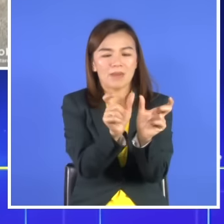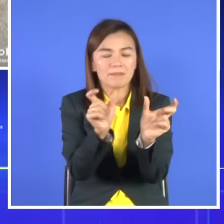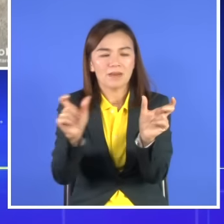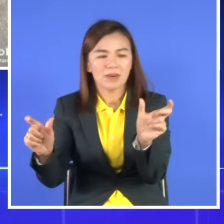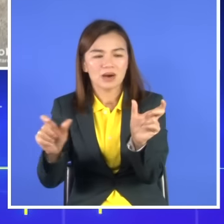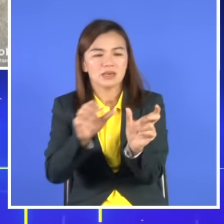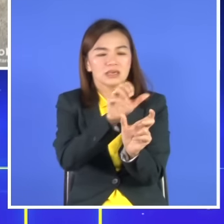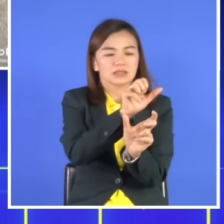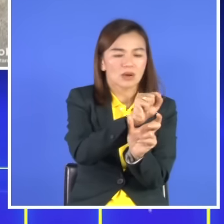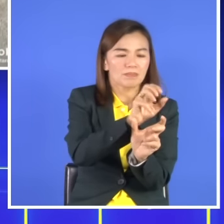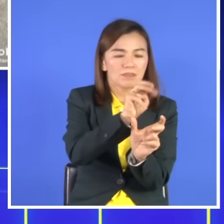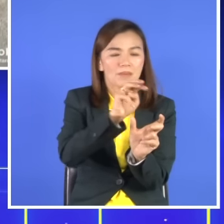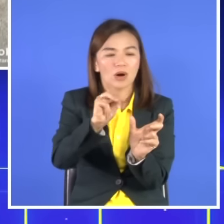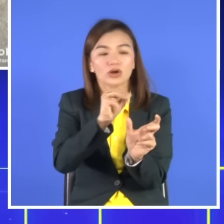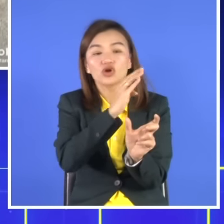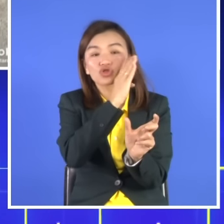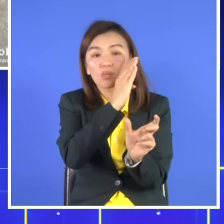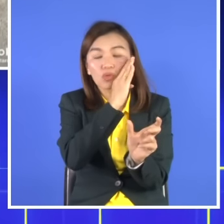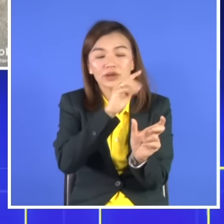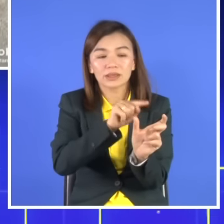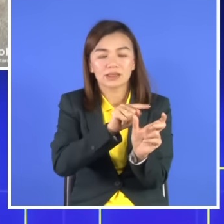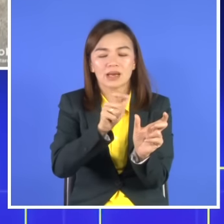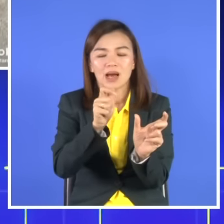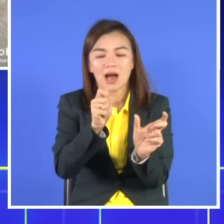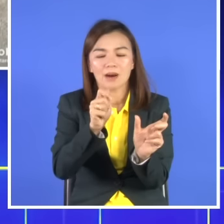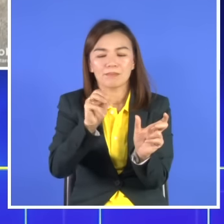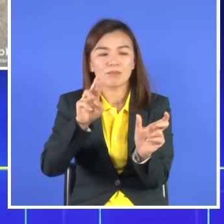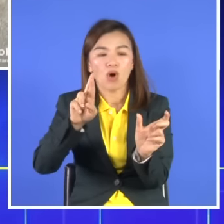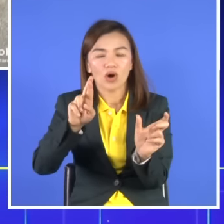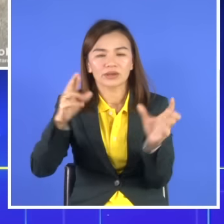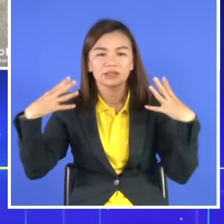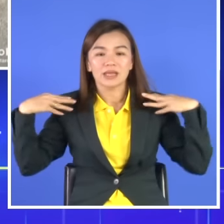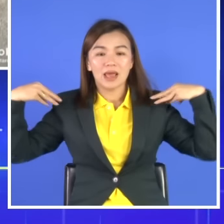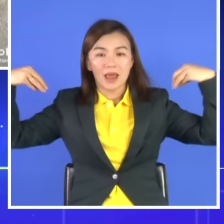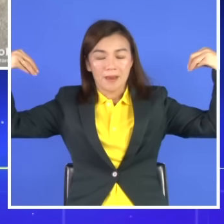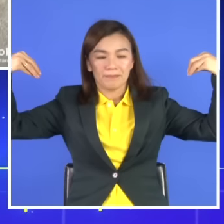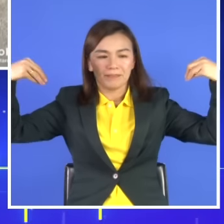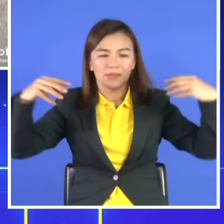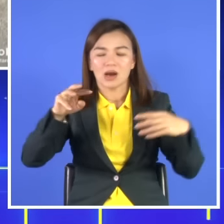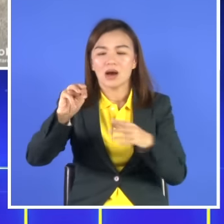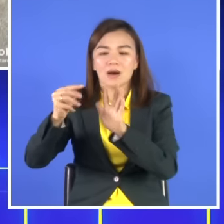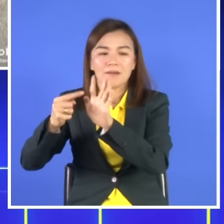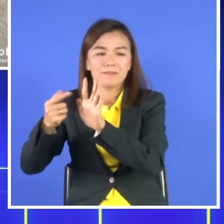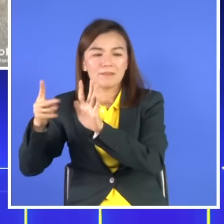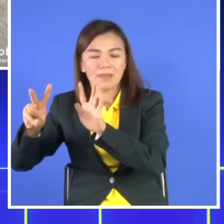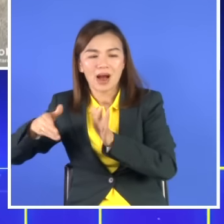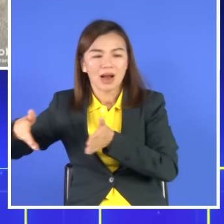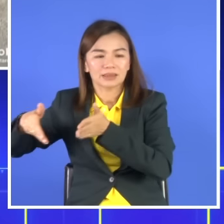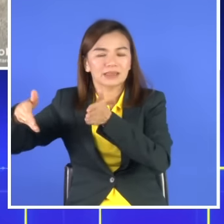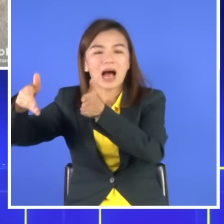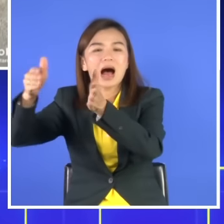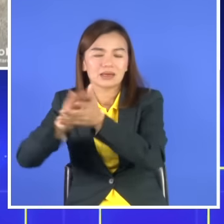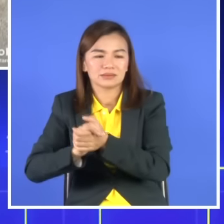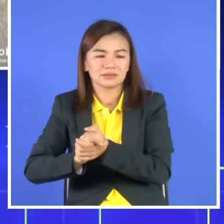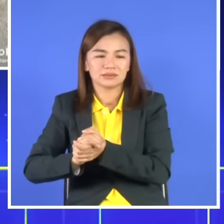ติก็คือการสมมุตินะสมมุติอมรคือเทพเทวดามากก็คือทางไม่ใช่มาก อ๋อไม่ใช่ม